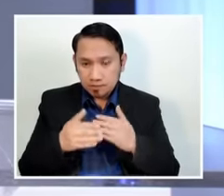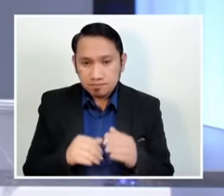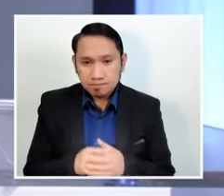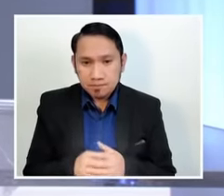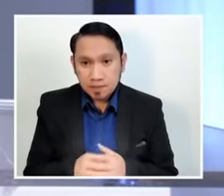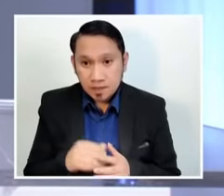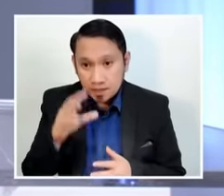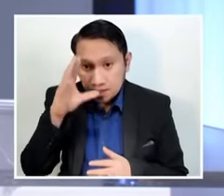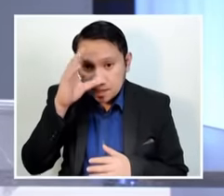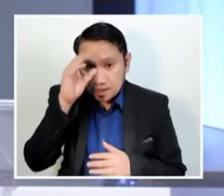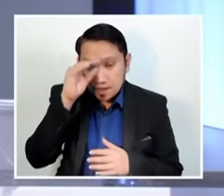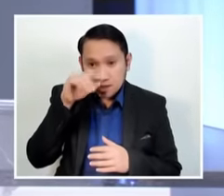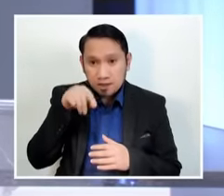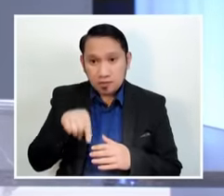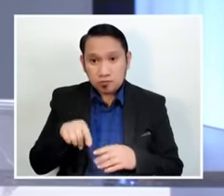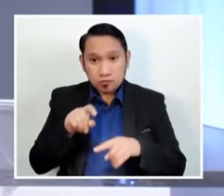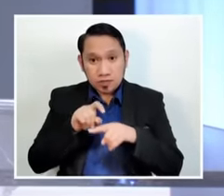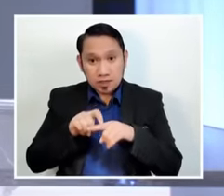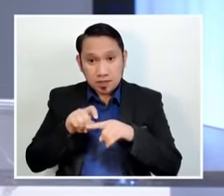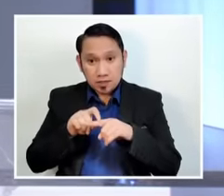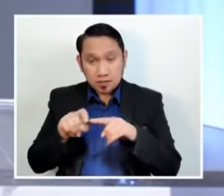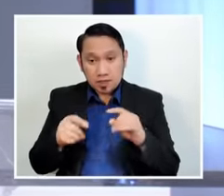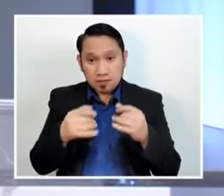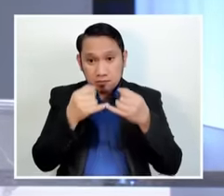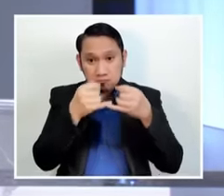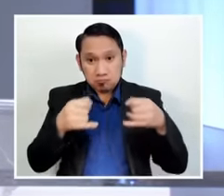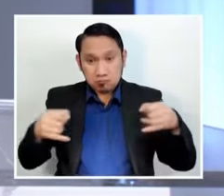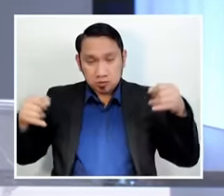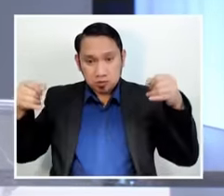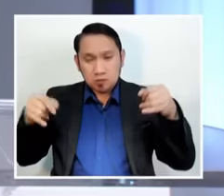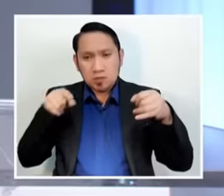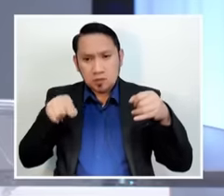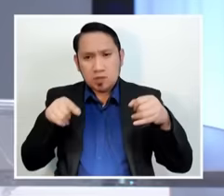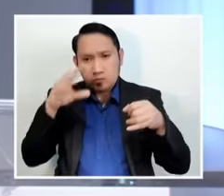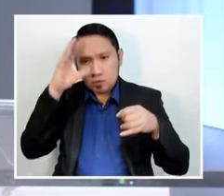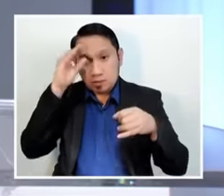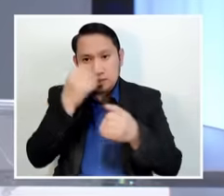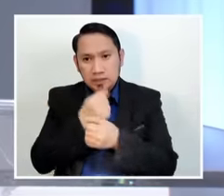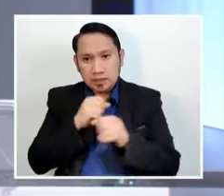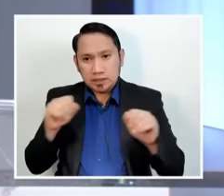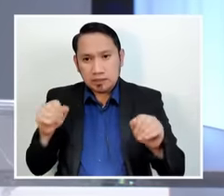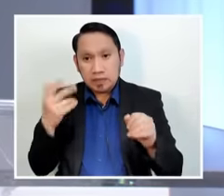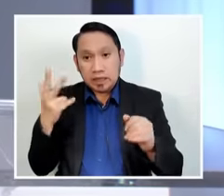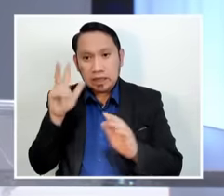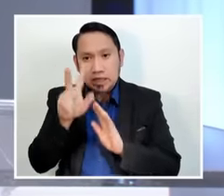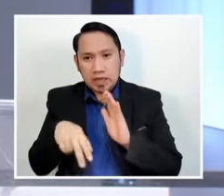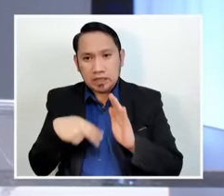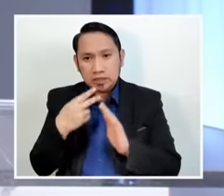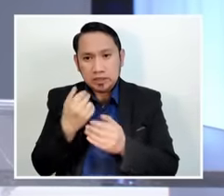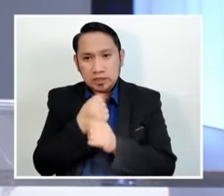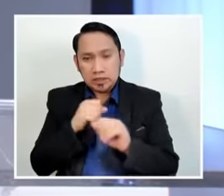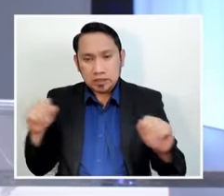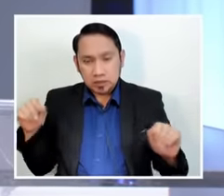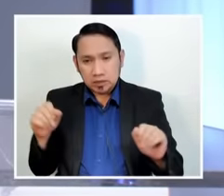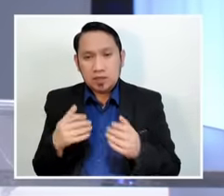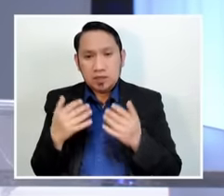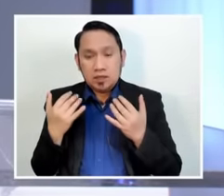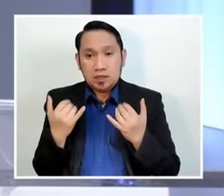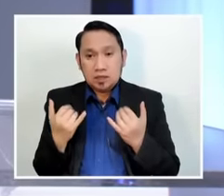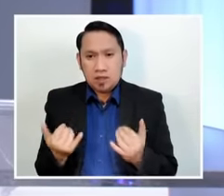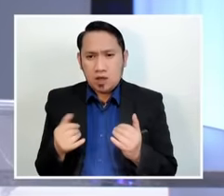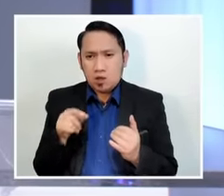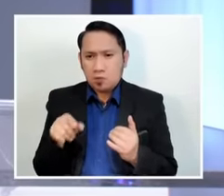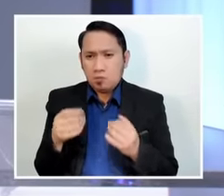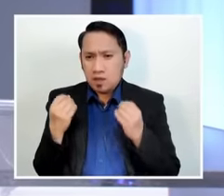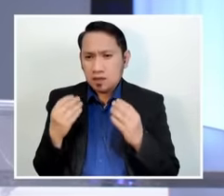ng kuryente sa Marikina City matapos ang 30 oras. Higit 4,000 Meralco customers naman ang